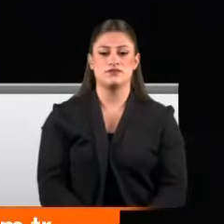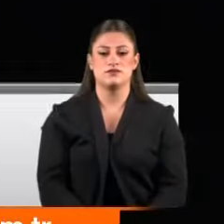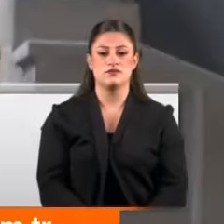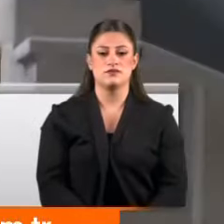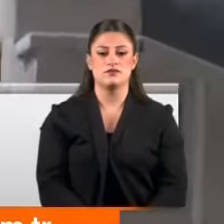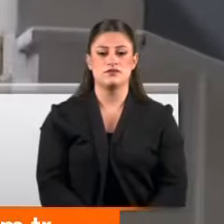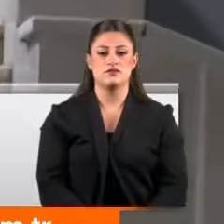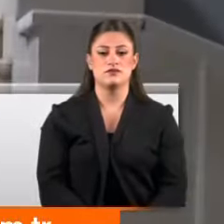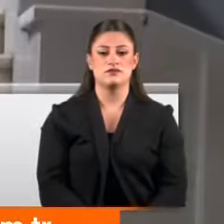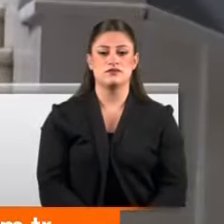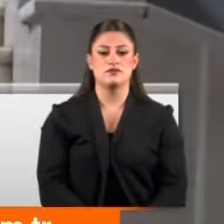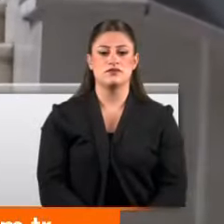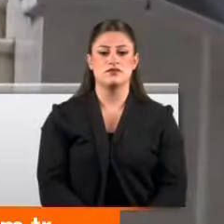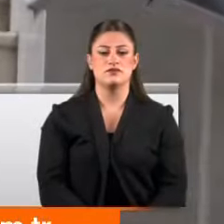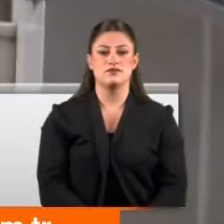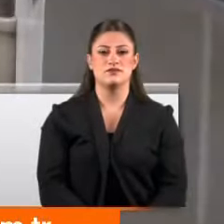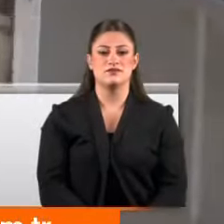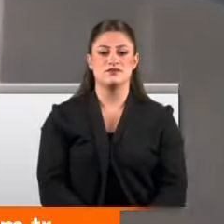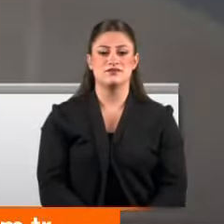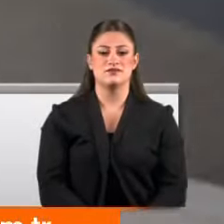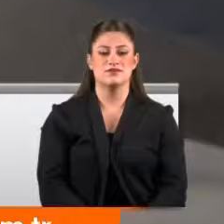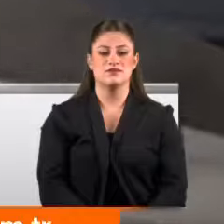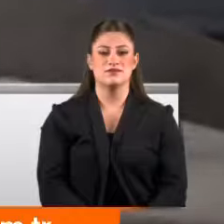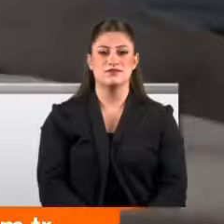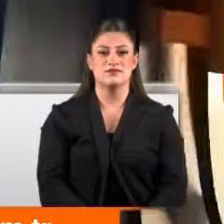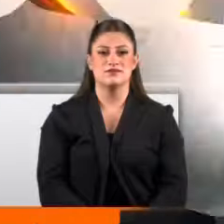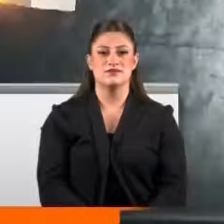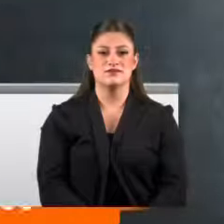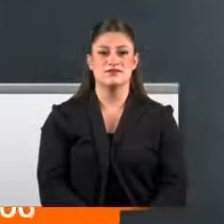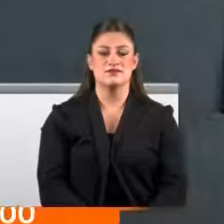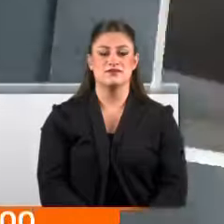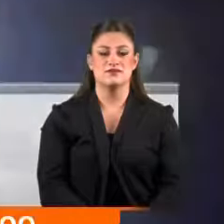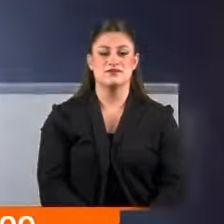Allah'ıma. Gel abla gel.